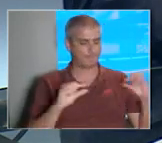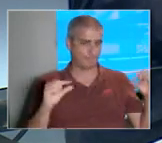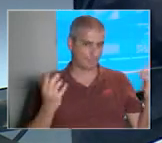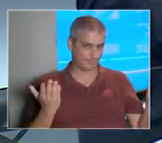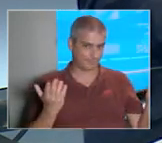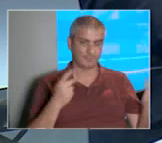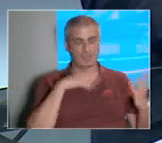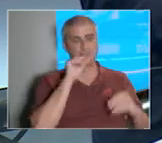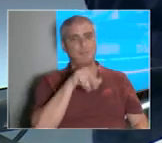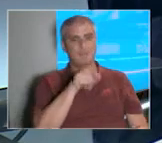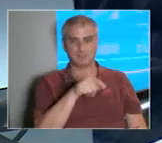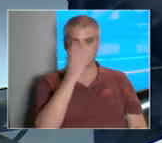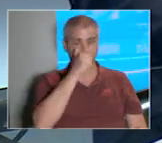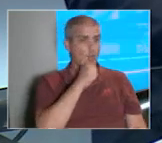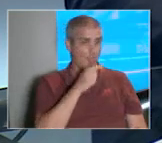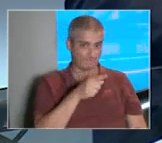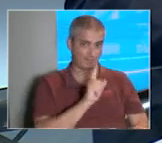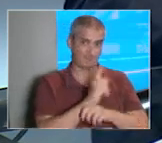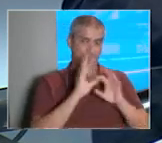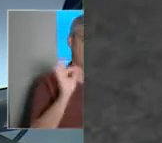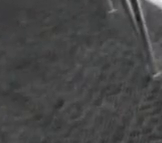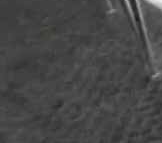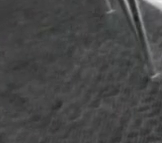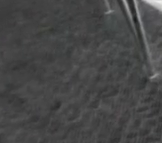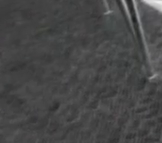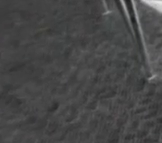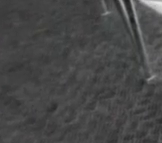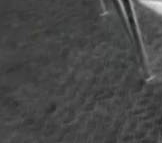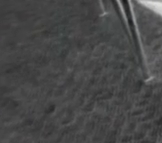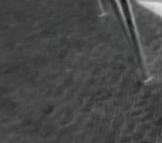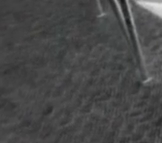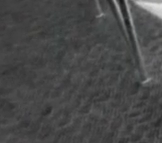כן. נדבר גם על זה. שחור לבן, מיד מתחילים.